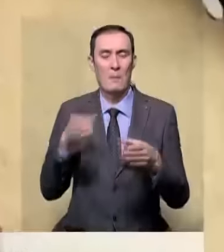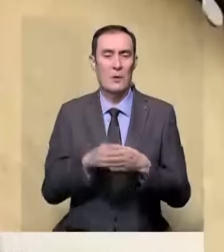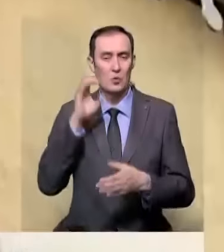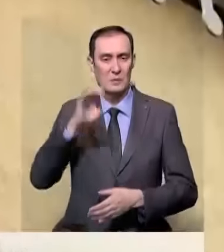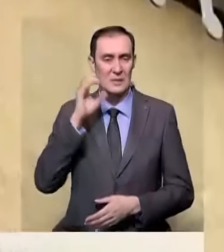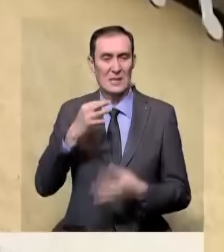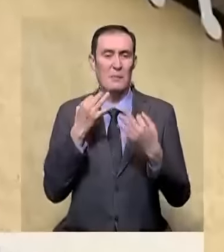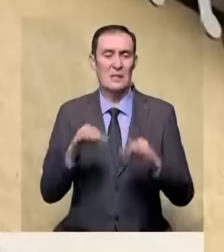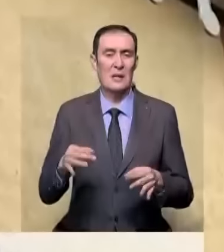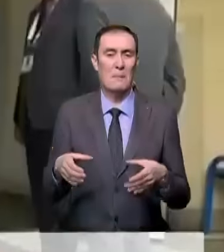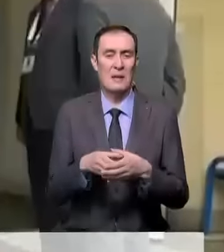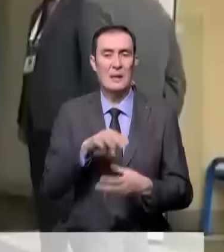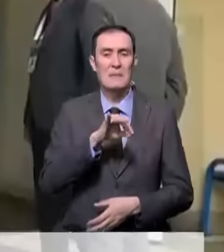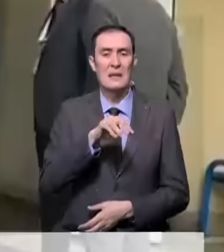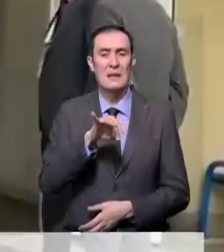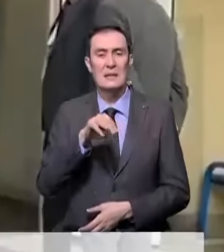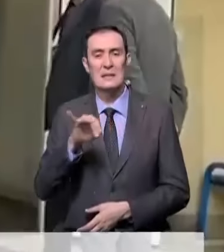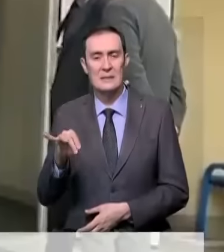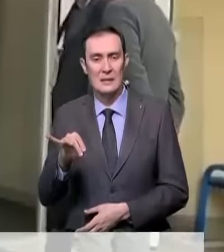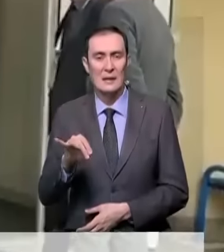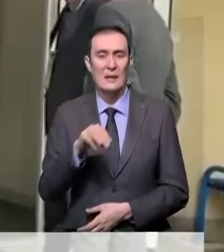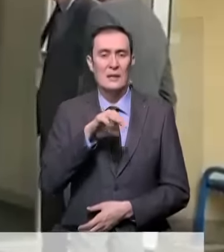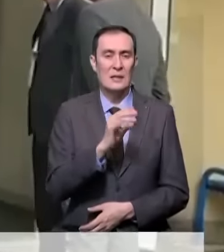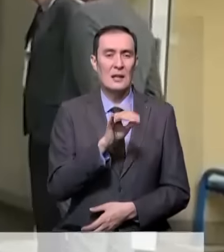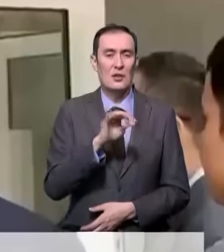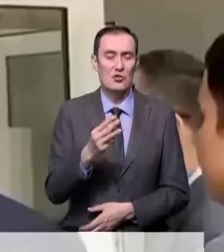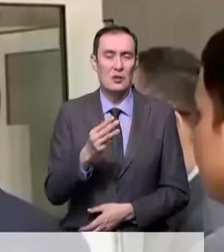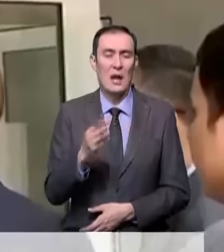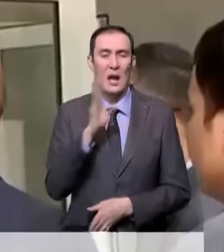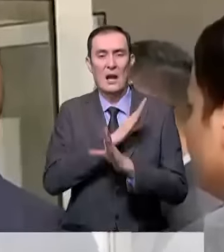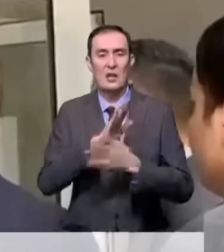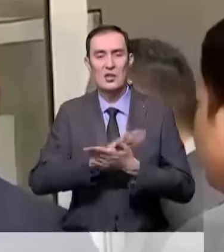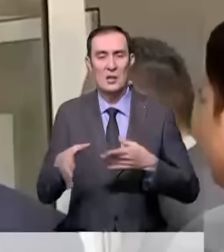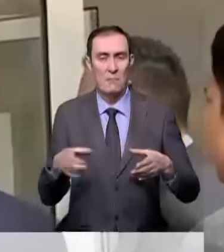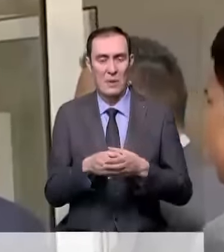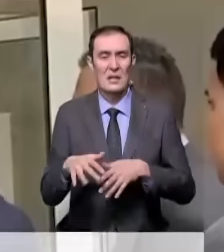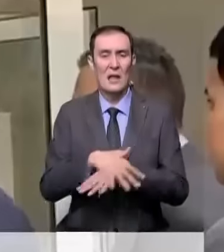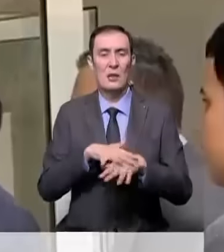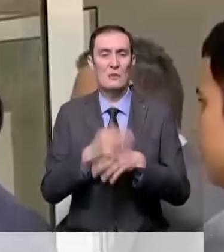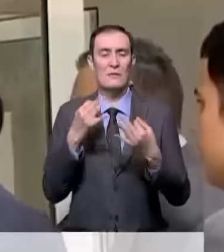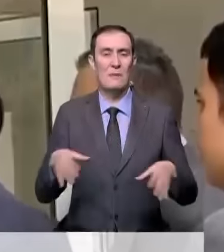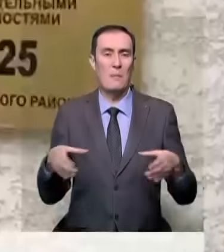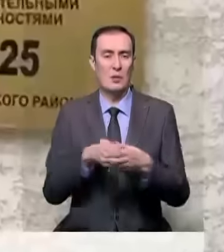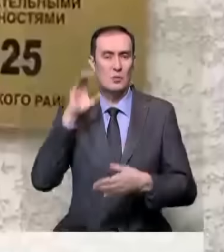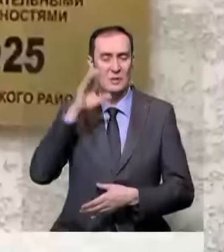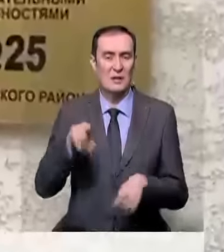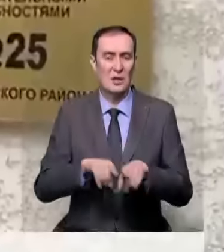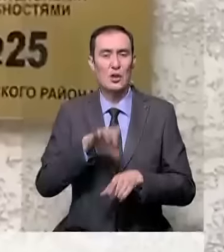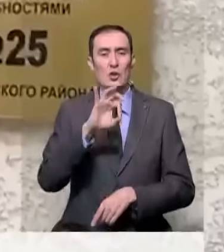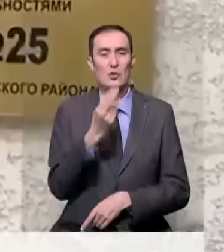Узбекистана, демократическая партия Мили Теклиниш, экологическая партия, народно-демократическая партия Узбекистана